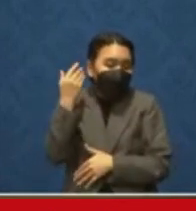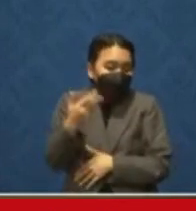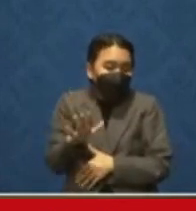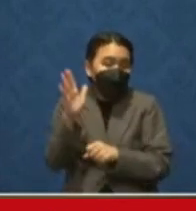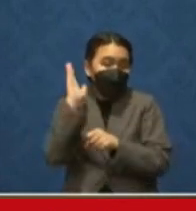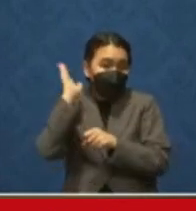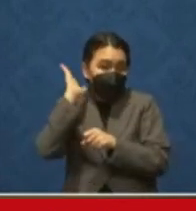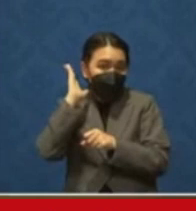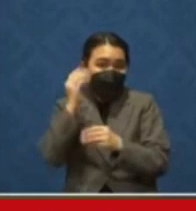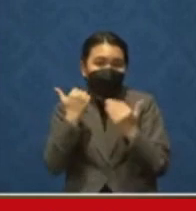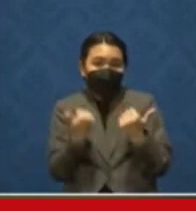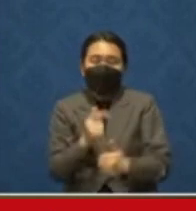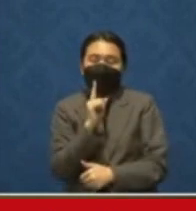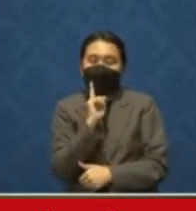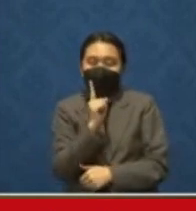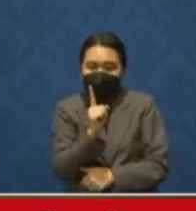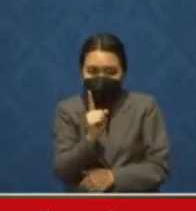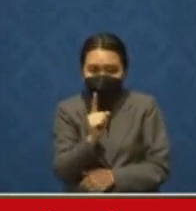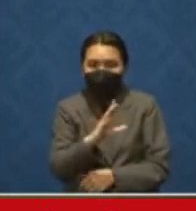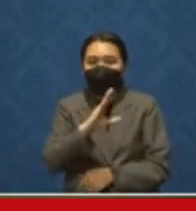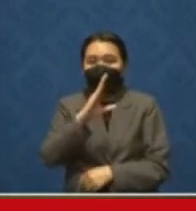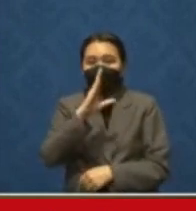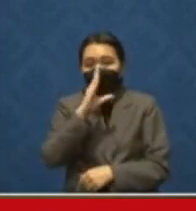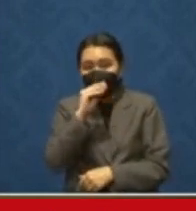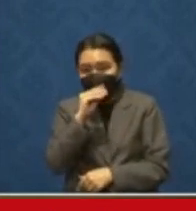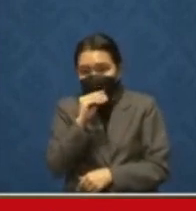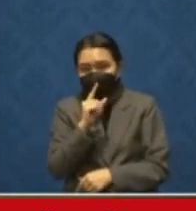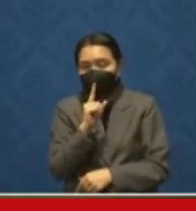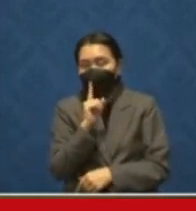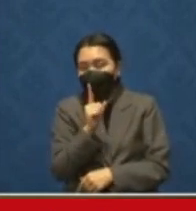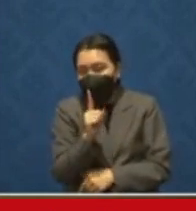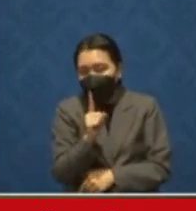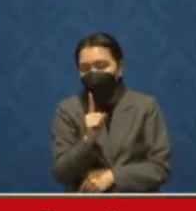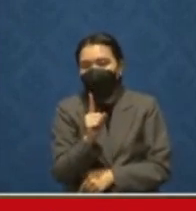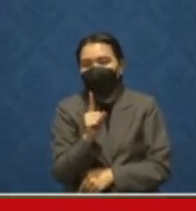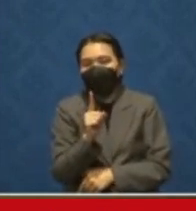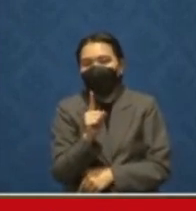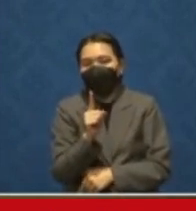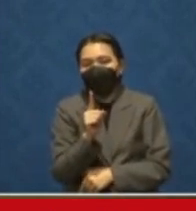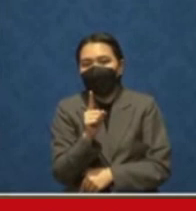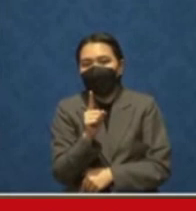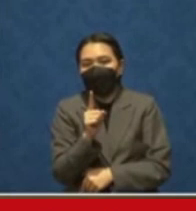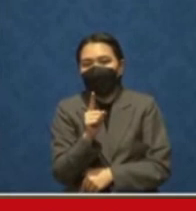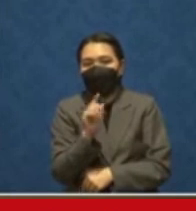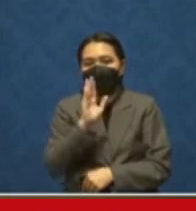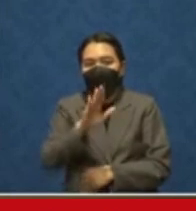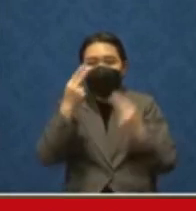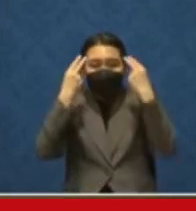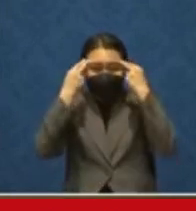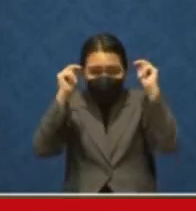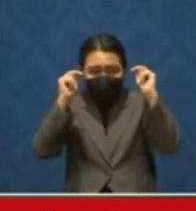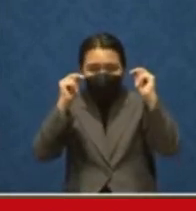ไม่สมภาพใส่ร้ายหรือเศษสีบุคคลใดนะครับซึ่งที่รับฟังมาเนี่ยนะครับครับผมสั้นผู้ที่ปลายกำลัง